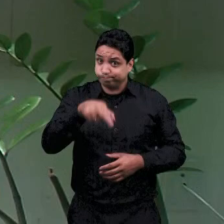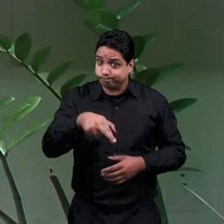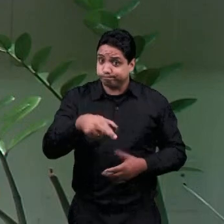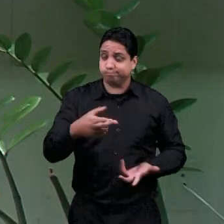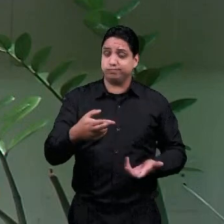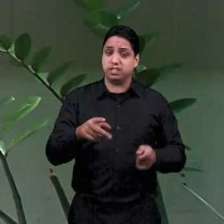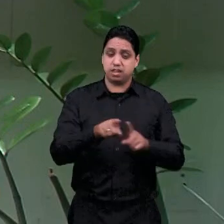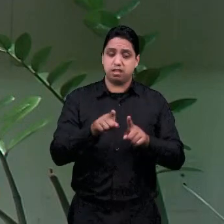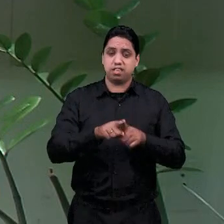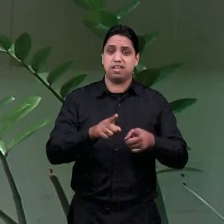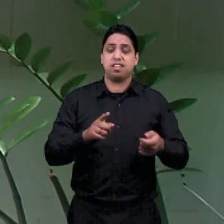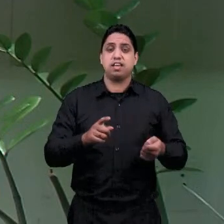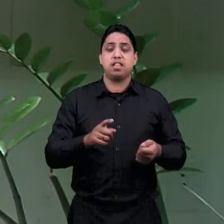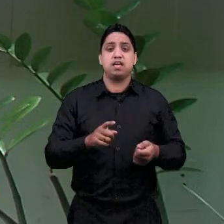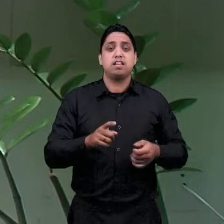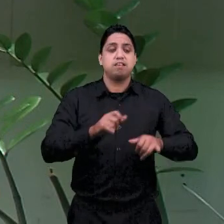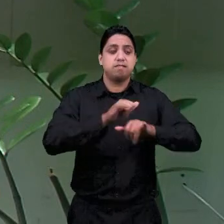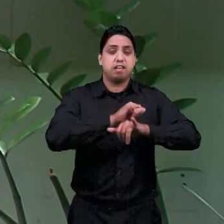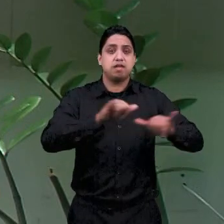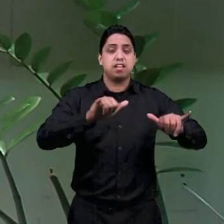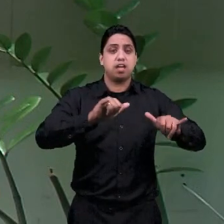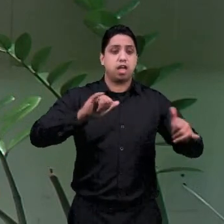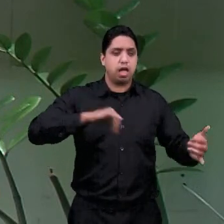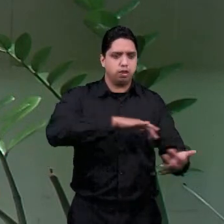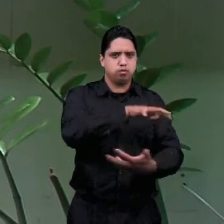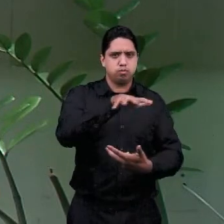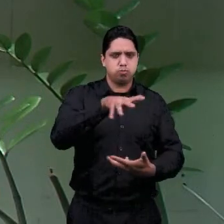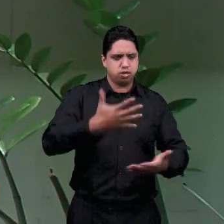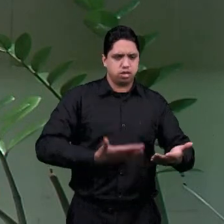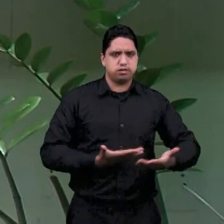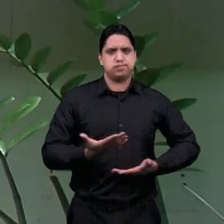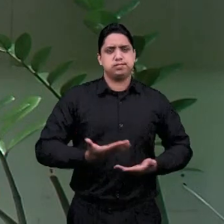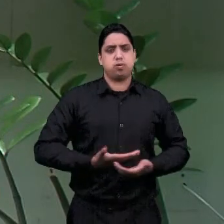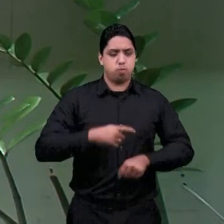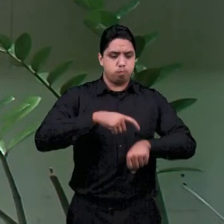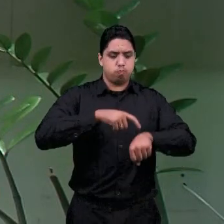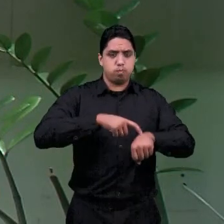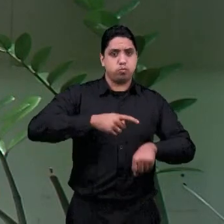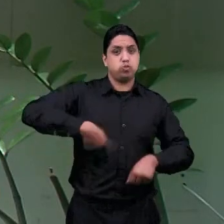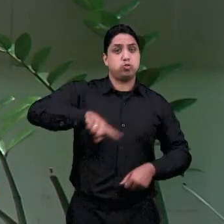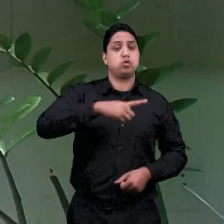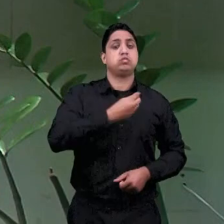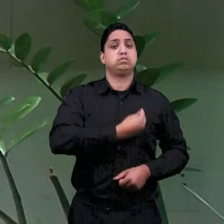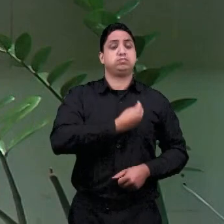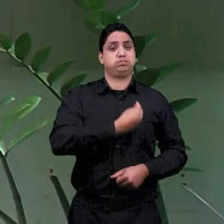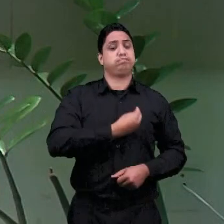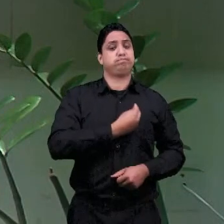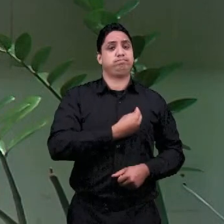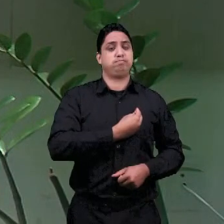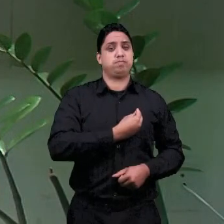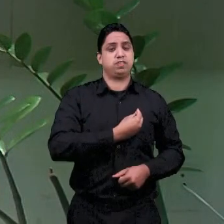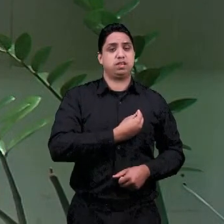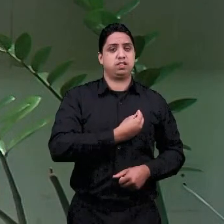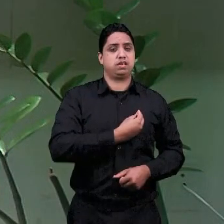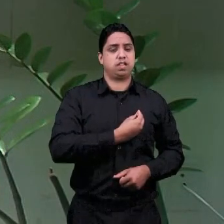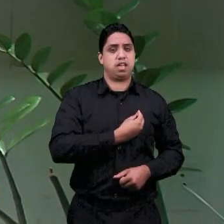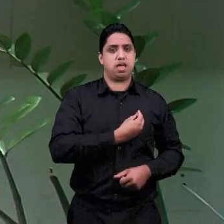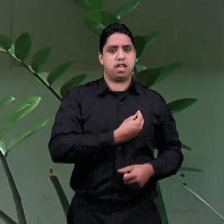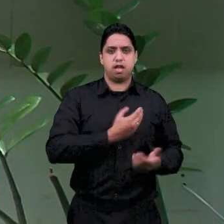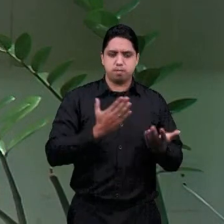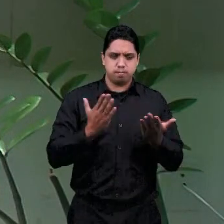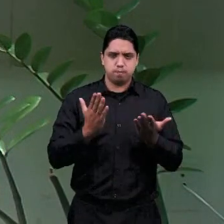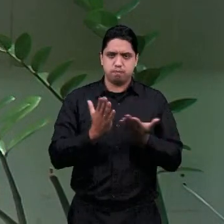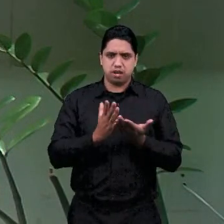et nous faire voir au monde, à nos frères et sœurs, le moment que nous vivons. Et la parole